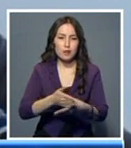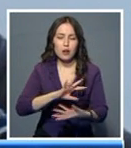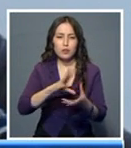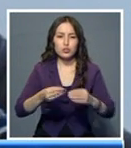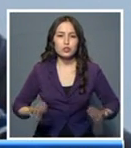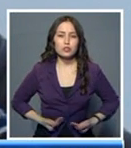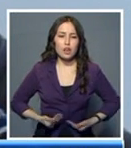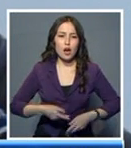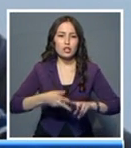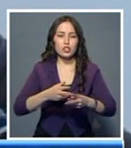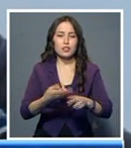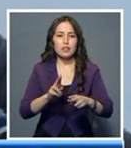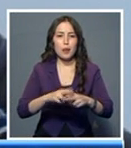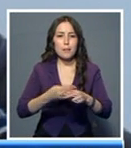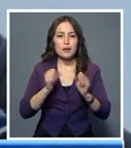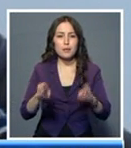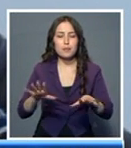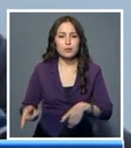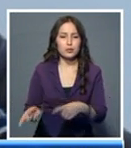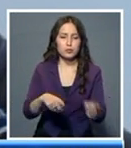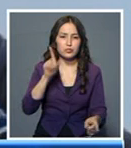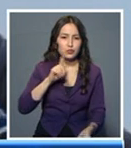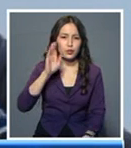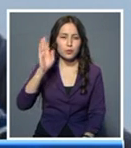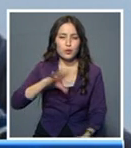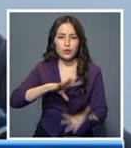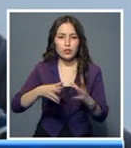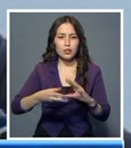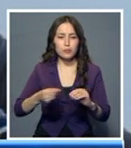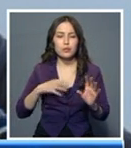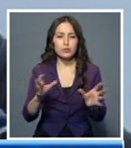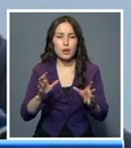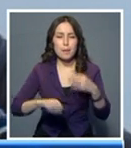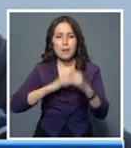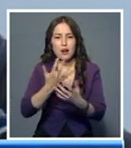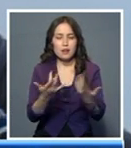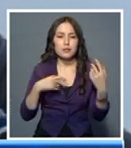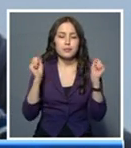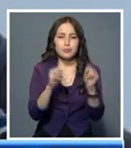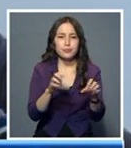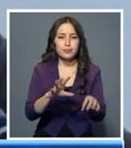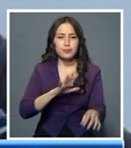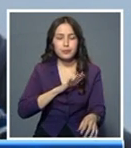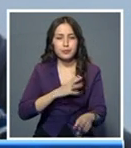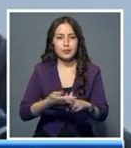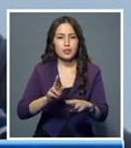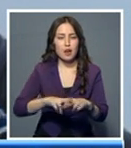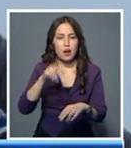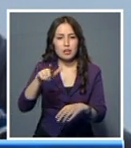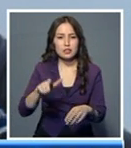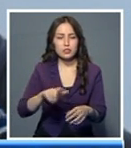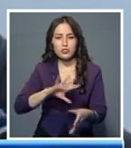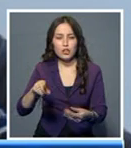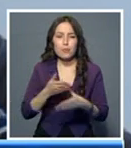жартысы эвакуациялық нысандарға орналастырылып, қажетті заттармен жабдықталды. Ауданның ауылшаруашылық мекемелері тұрғындары жан-жақты қолдау